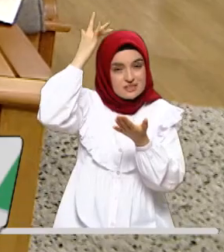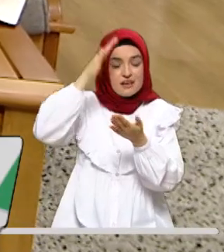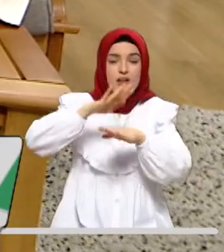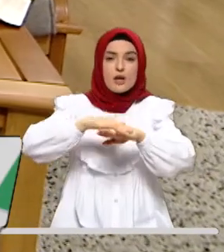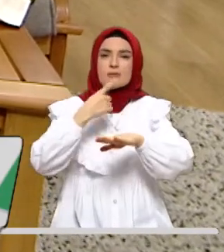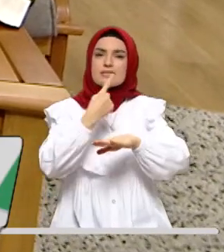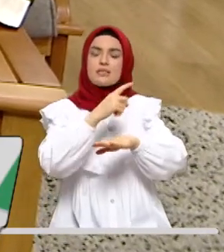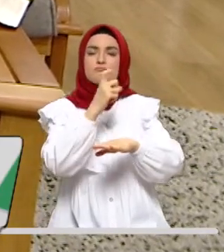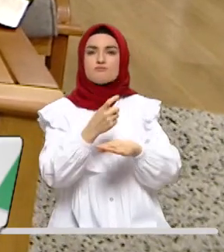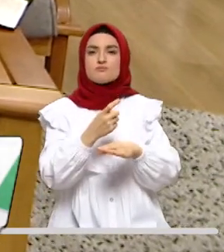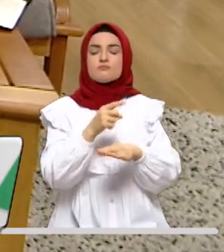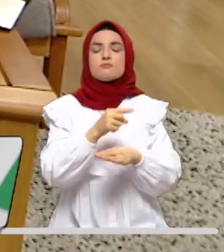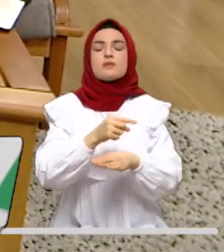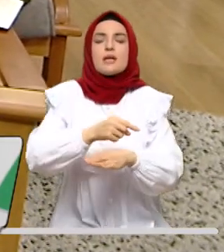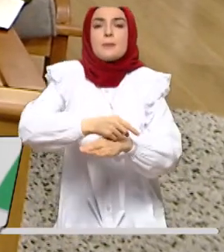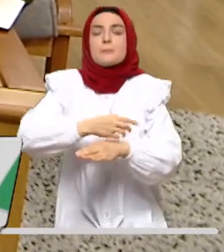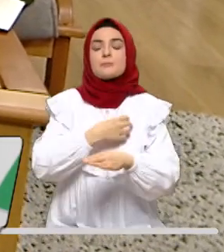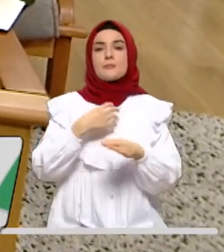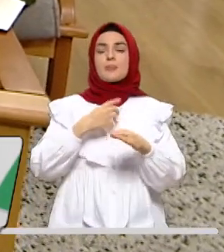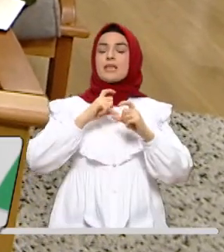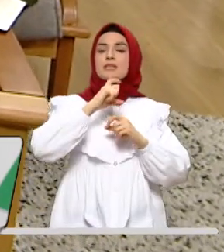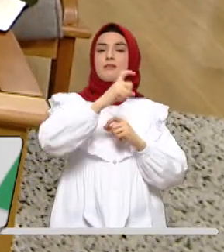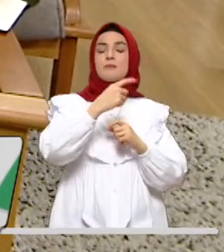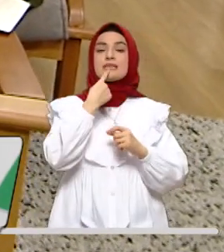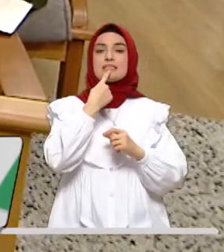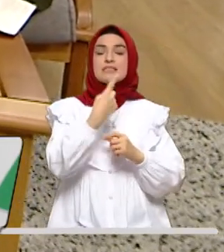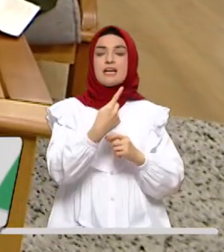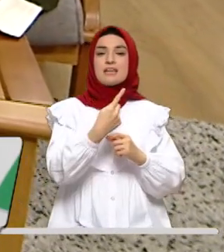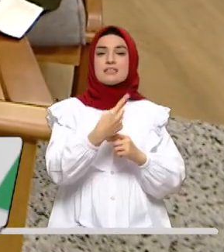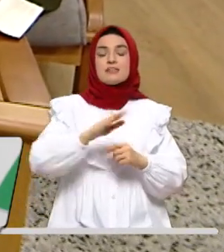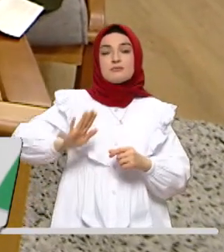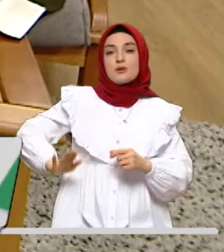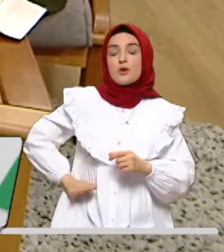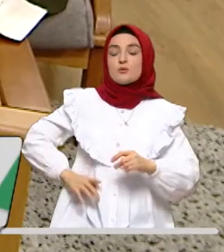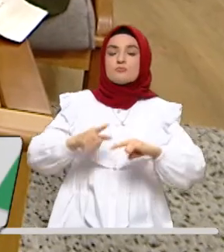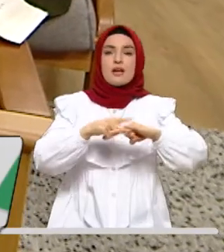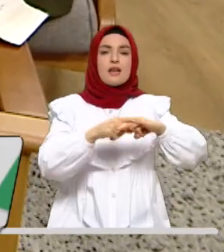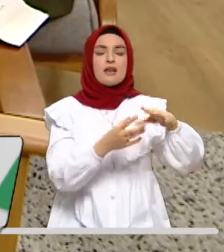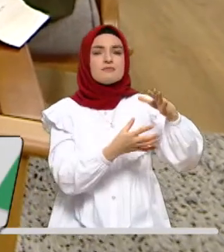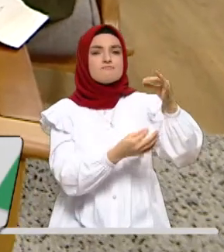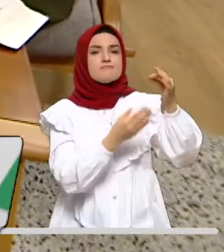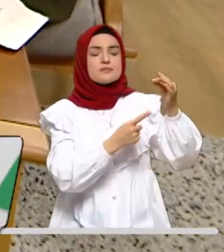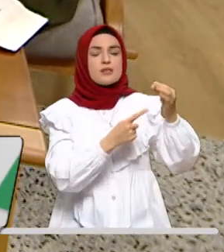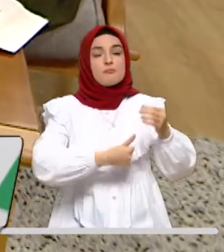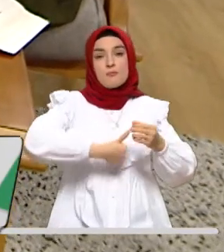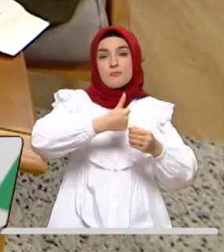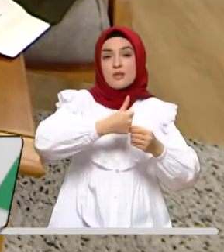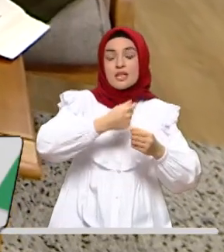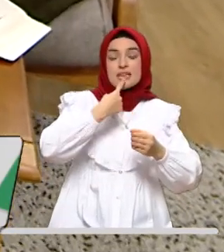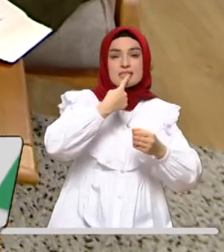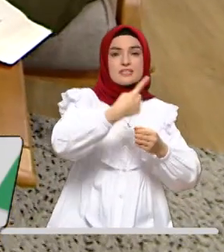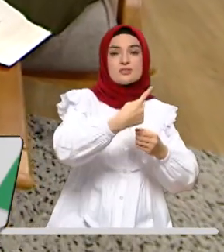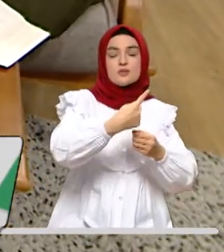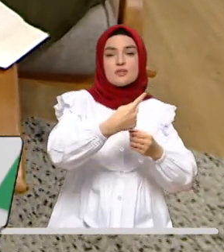gider. Anası cevap yazar. Der ki evladım, yavrum Hasan'ım, kumandanına söyle, söyle